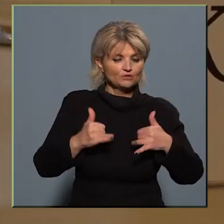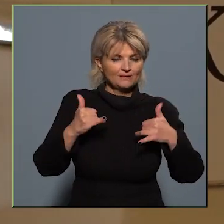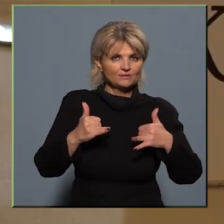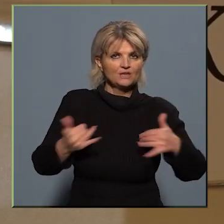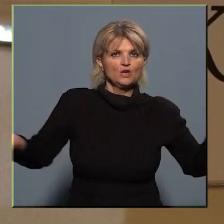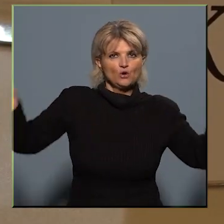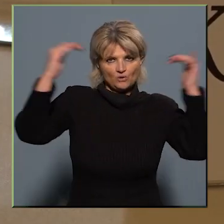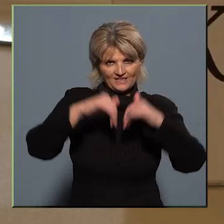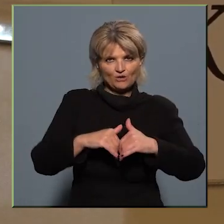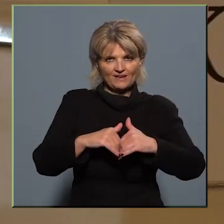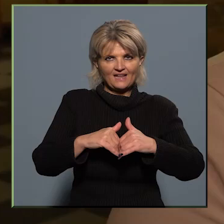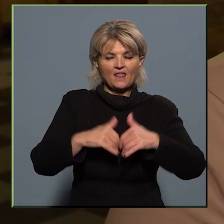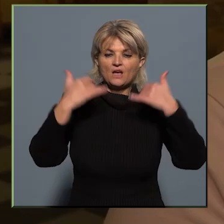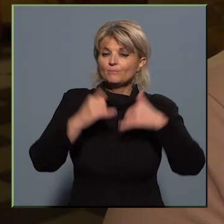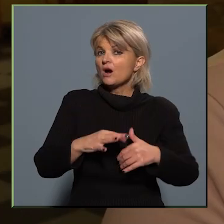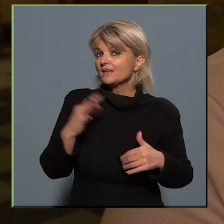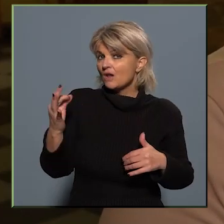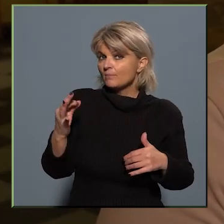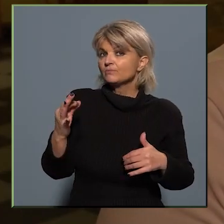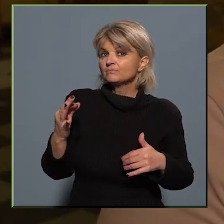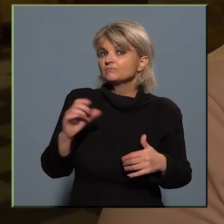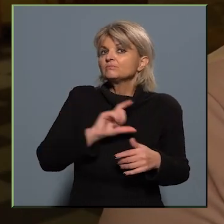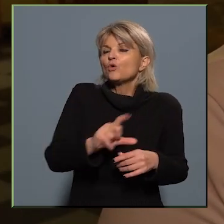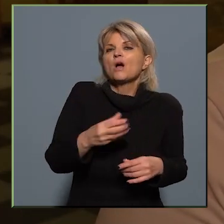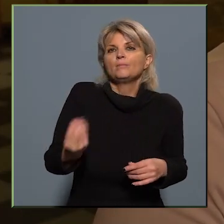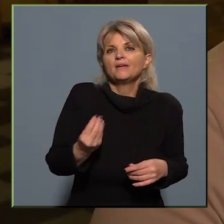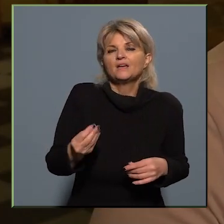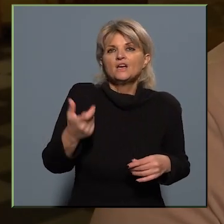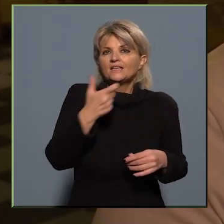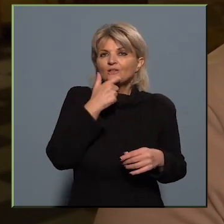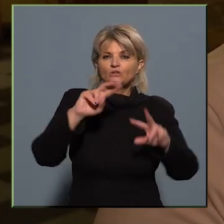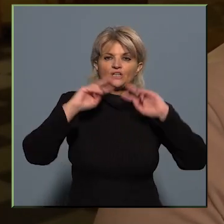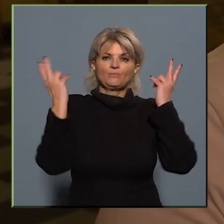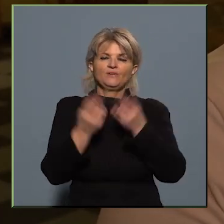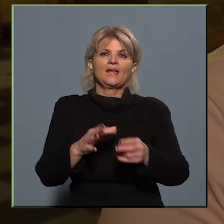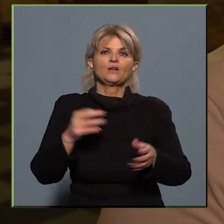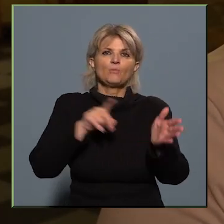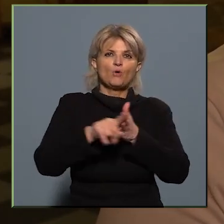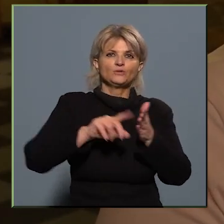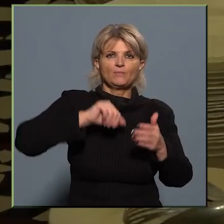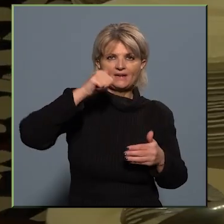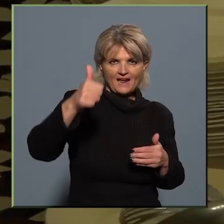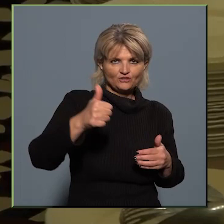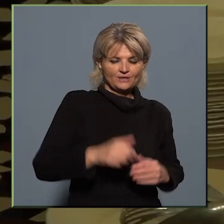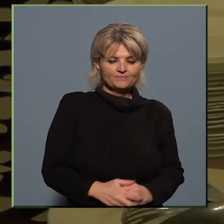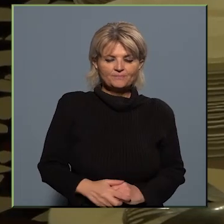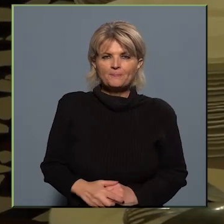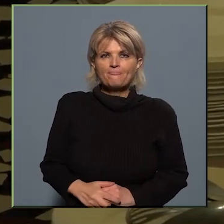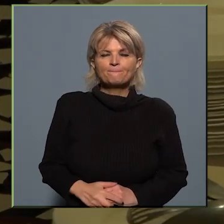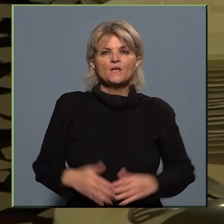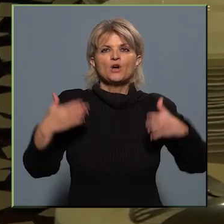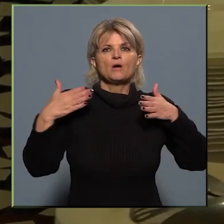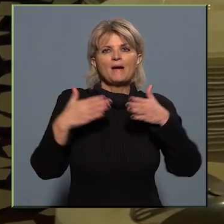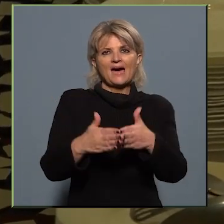megtartott összejövetel. A mai nap apropója az, hogy ugye az idősek világnapja október 1-én van, és a